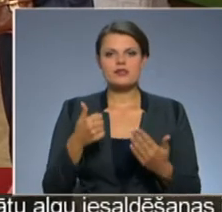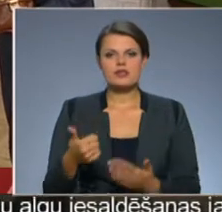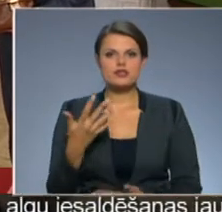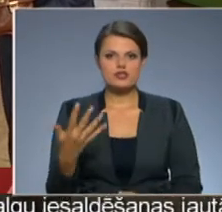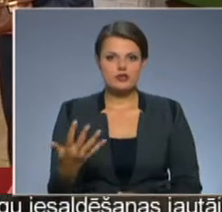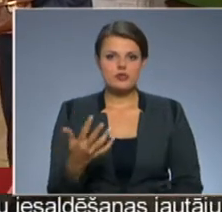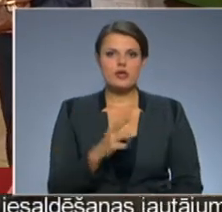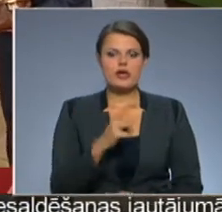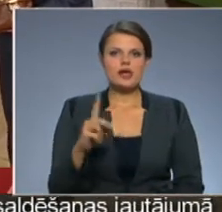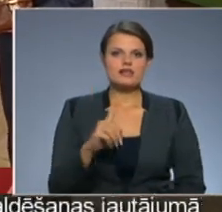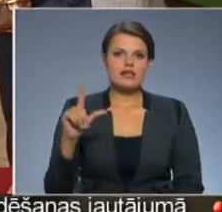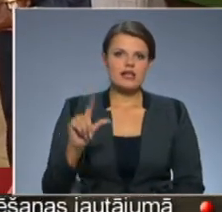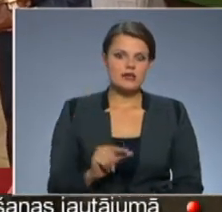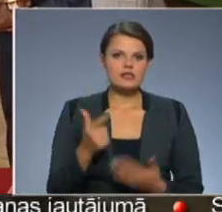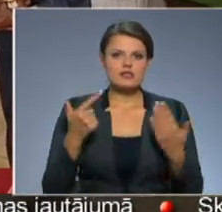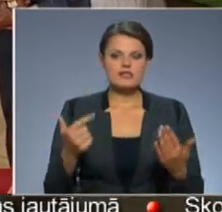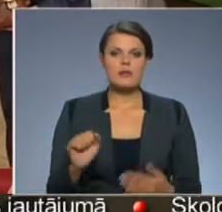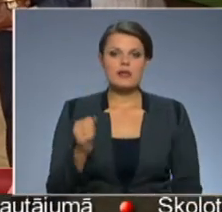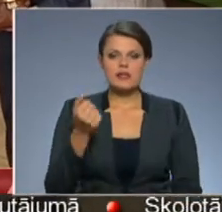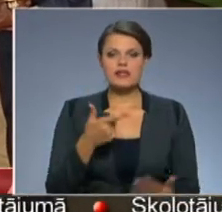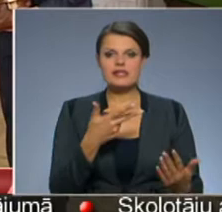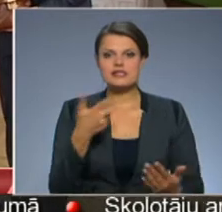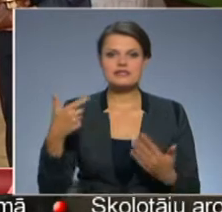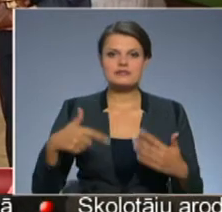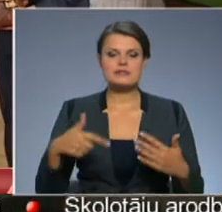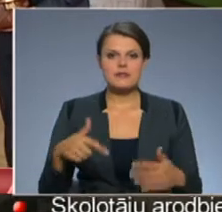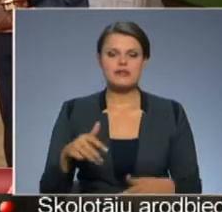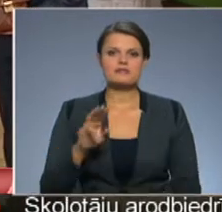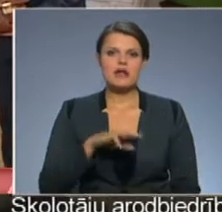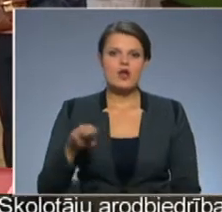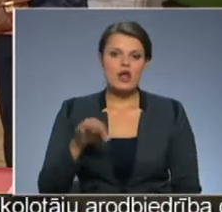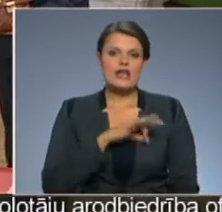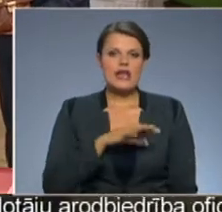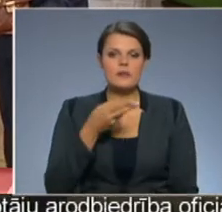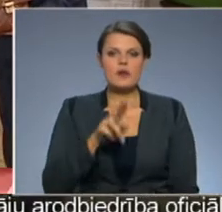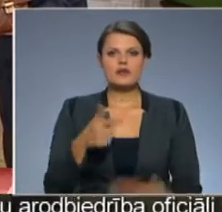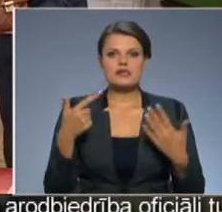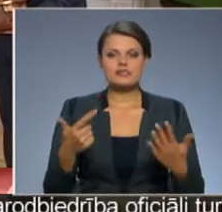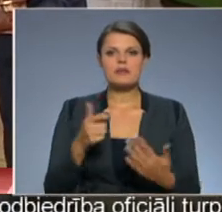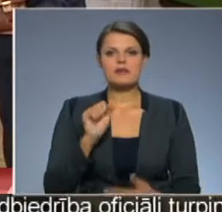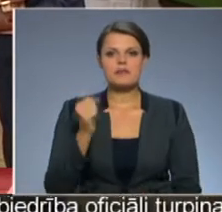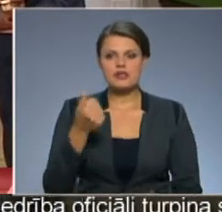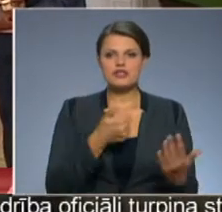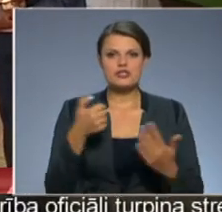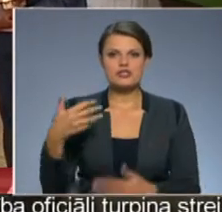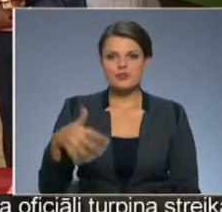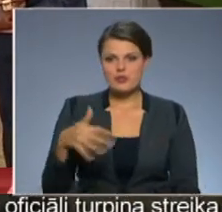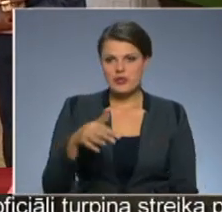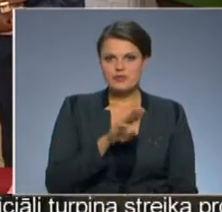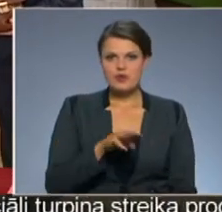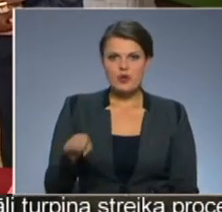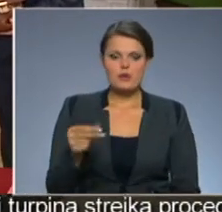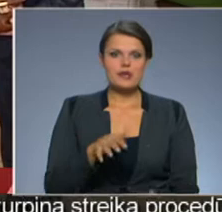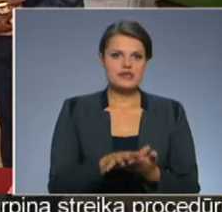765, kas ir bilstošā, tātad 7 miljārdi 370 miljonu ieņēmumu un 7 miljārdi 650